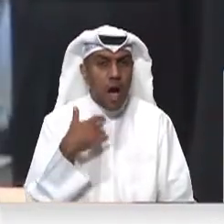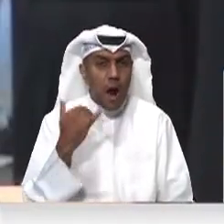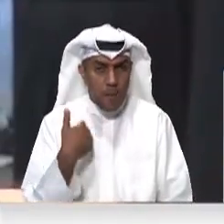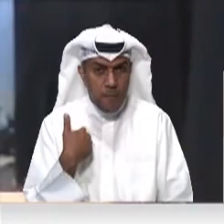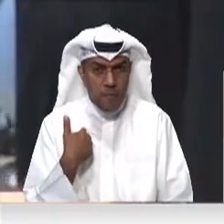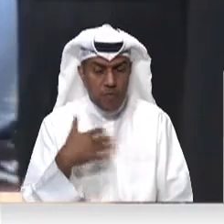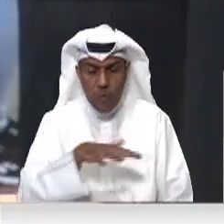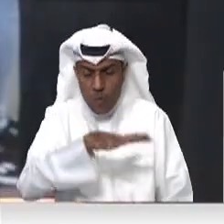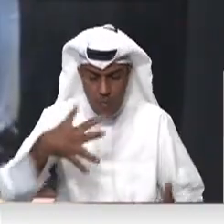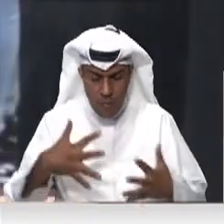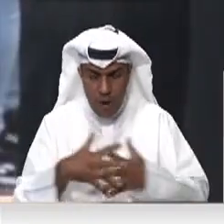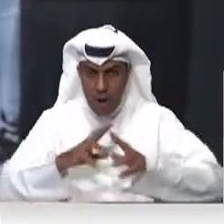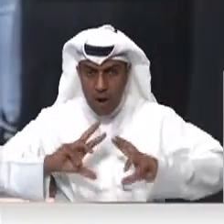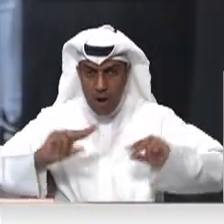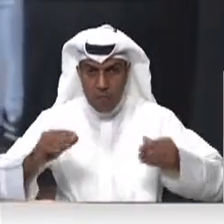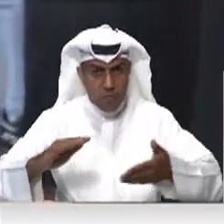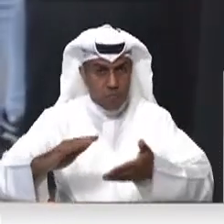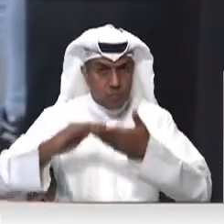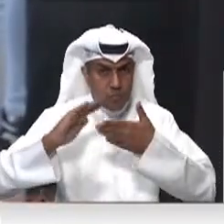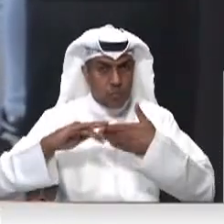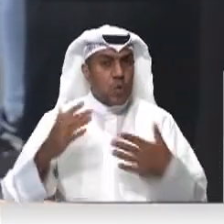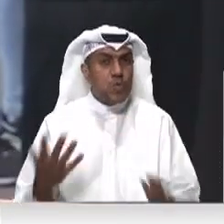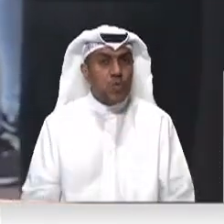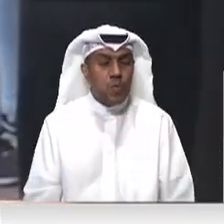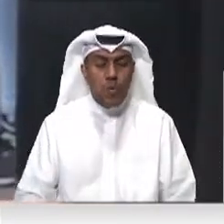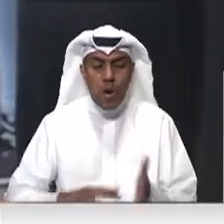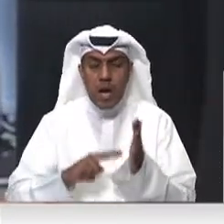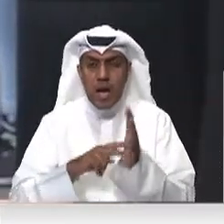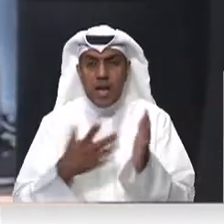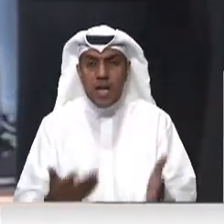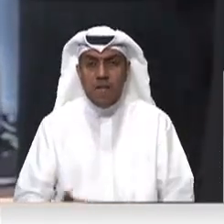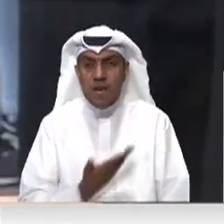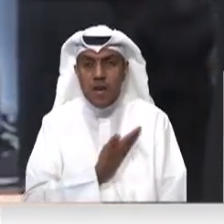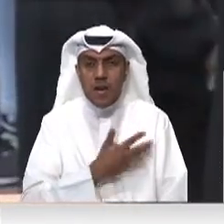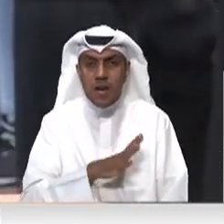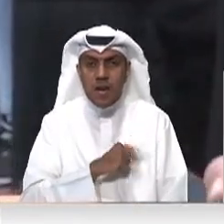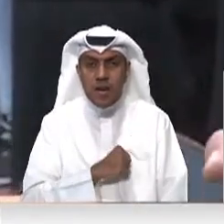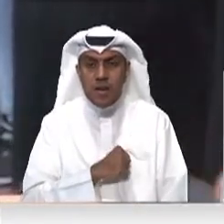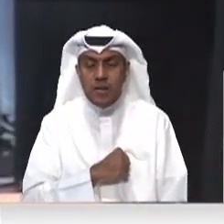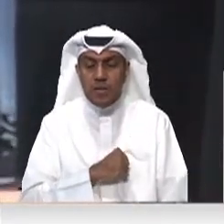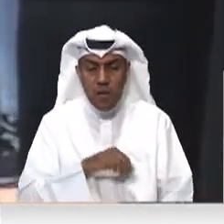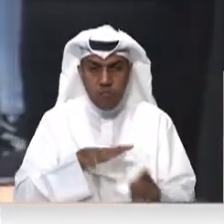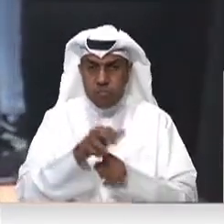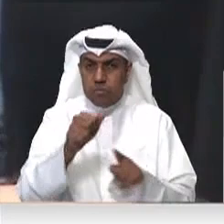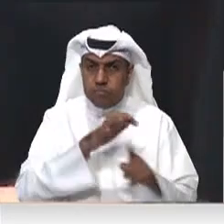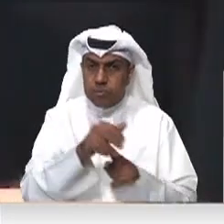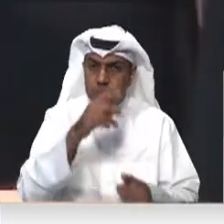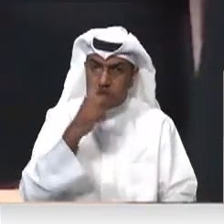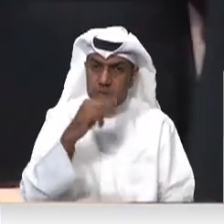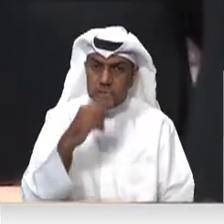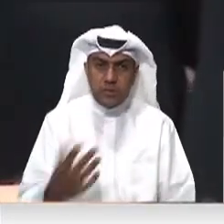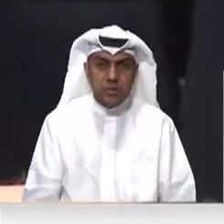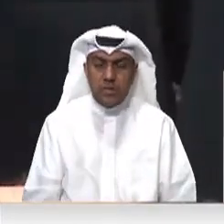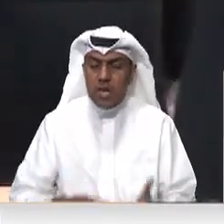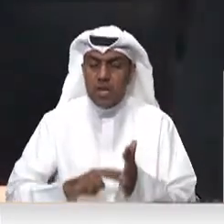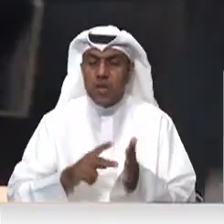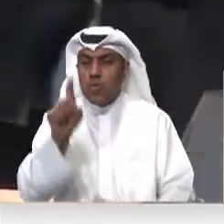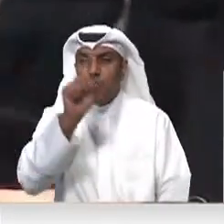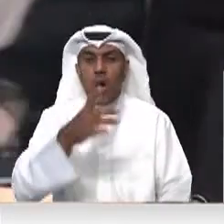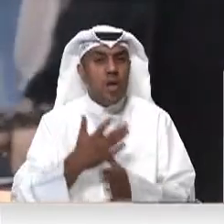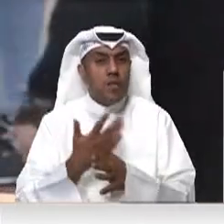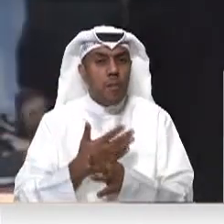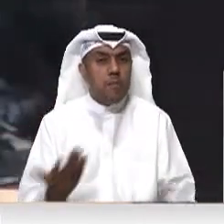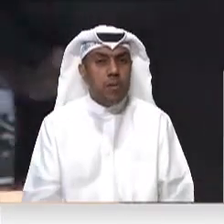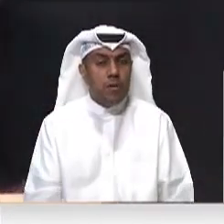يتألم الحد التاني؟ ليش ما بيشتغلوا زي ما لازم حتى يوقفوا الحرب على غزة؟ غزة صار بتوفي منها ناس كتير، وإحنا عنا وزهون الميزمية، وإحنا